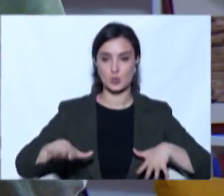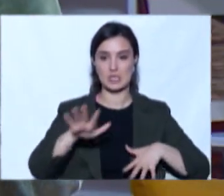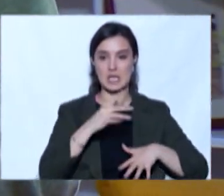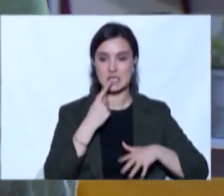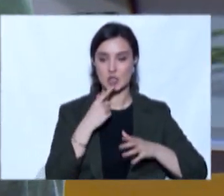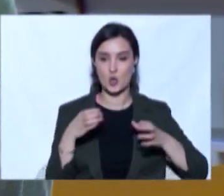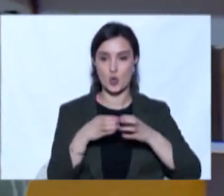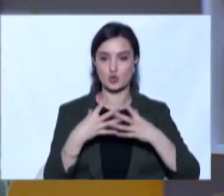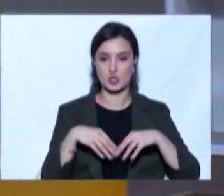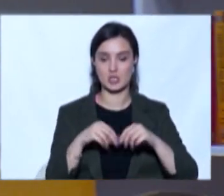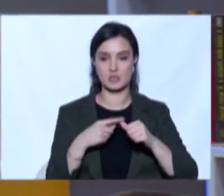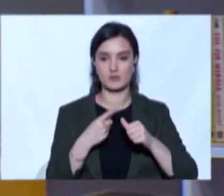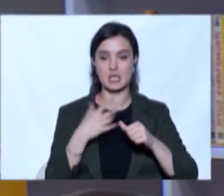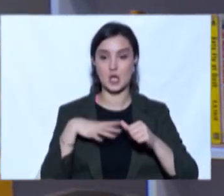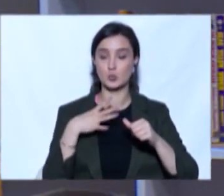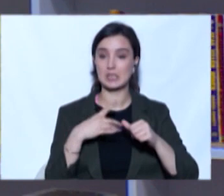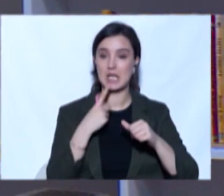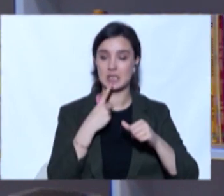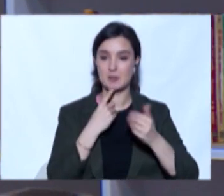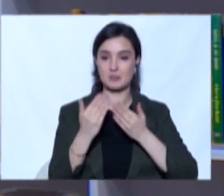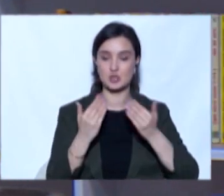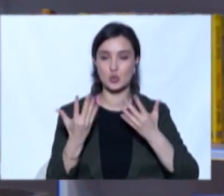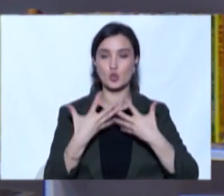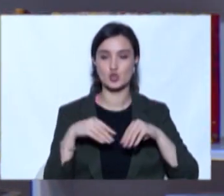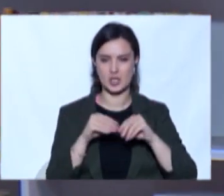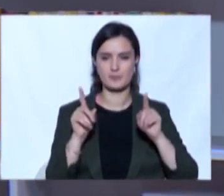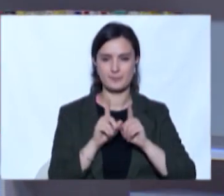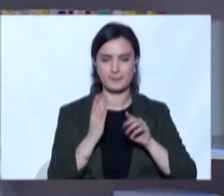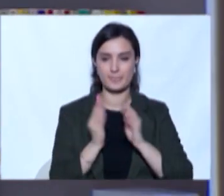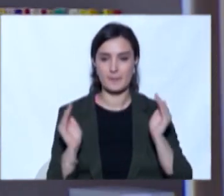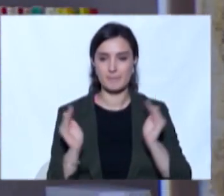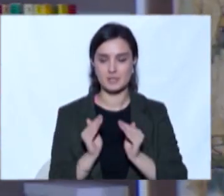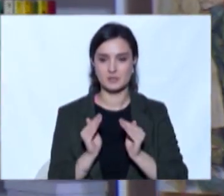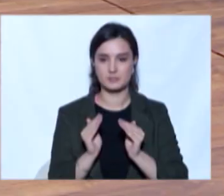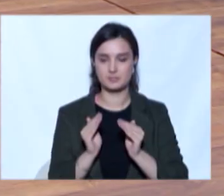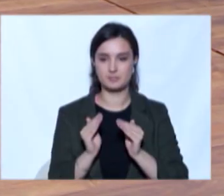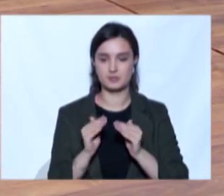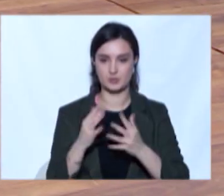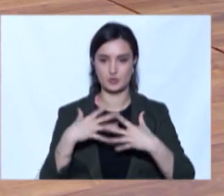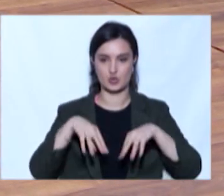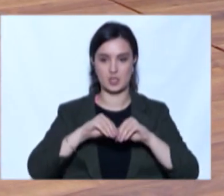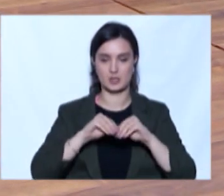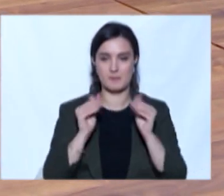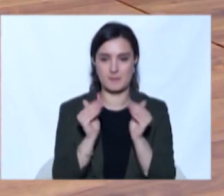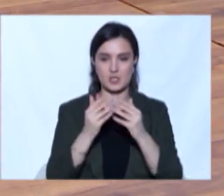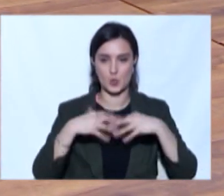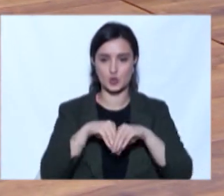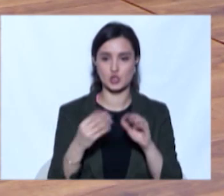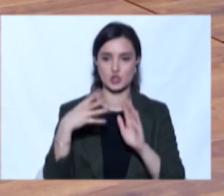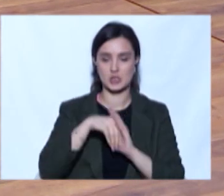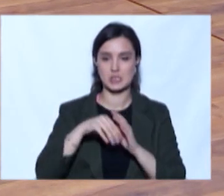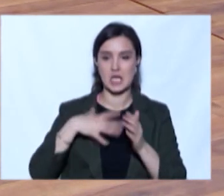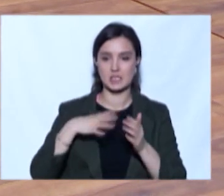და თავისთავად ქართული ენების ოჯახიც არის პატარა ოჯახი, რომელშიც შედის აი ეს